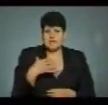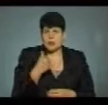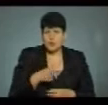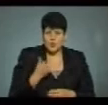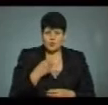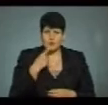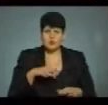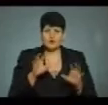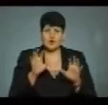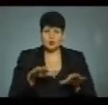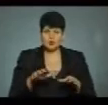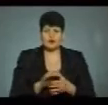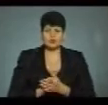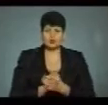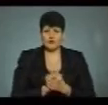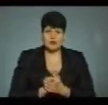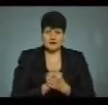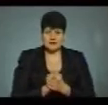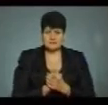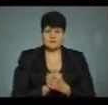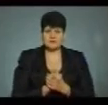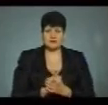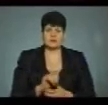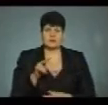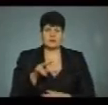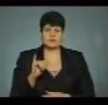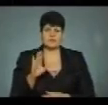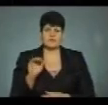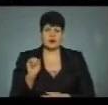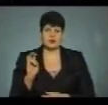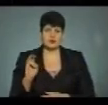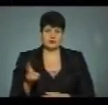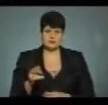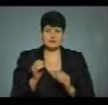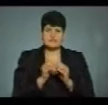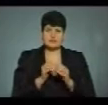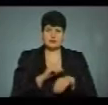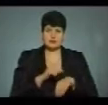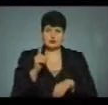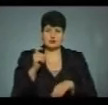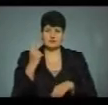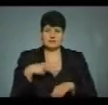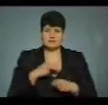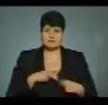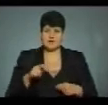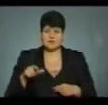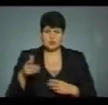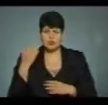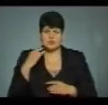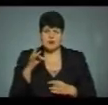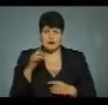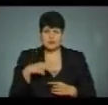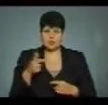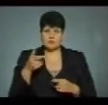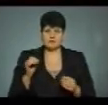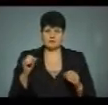голова товариства покупців радгоспу «Тернопільський» Леонід Іванюк. О 10-й годині 120 працівників колишнього радгоспу зібралися